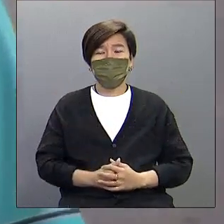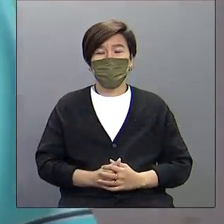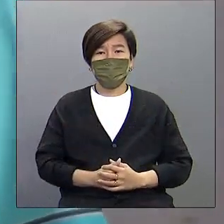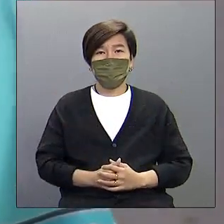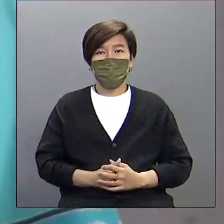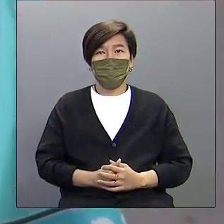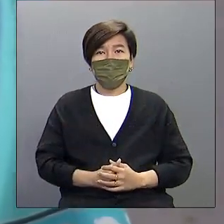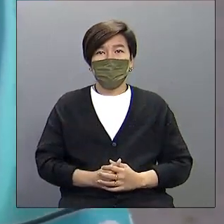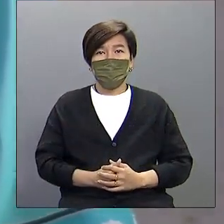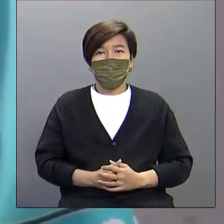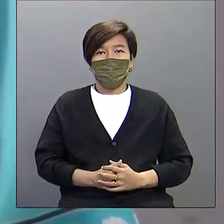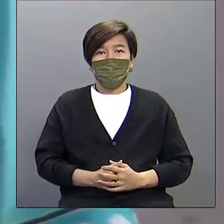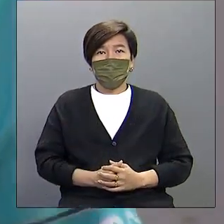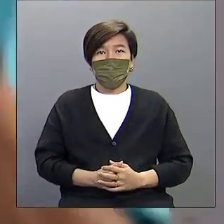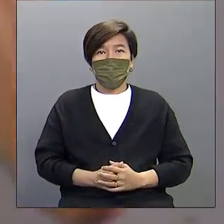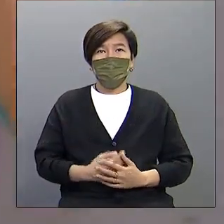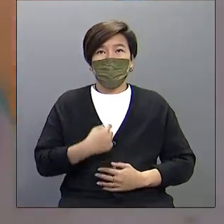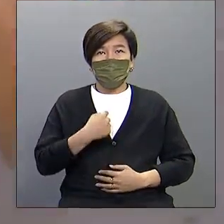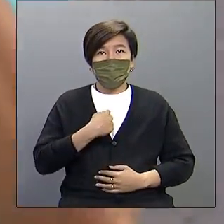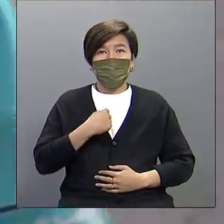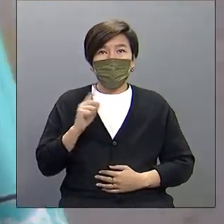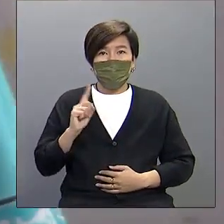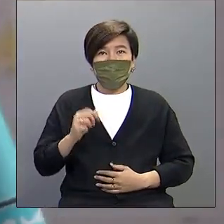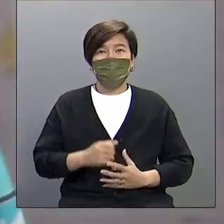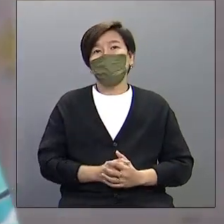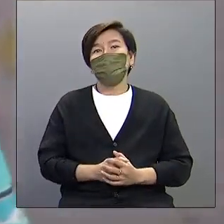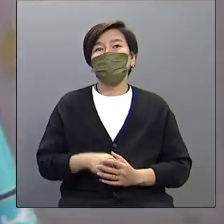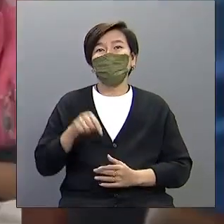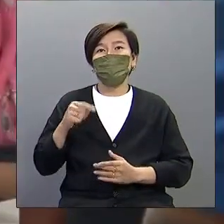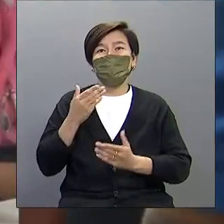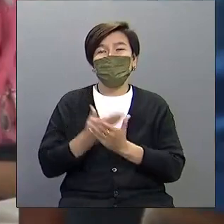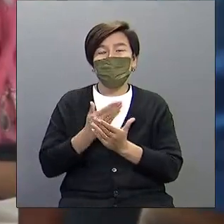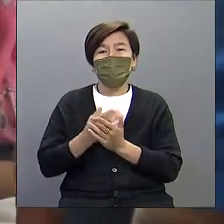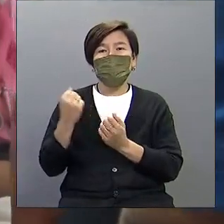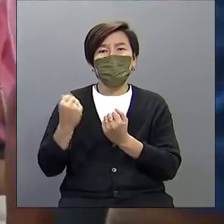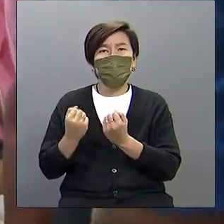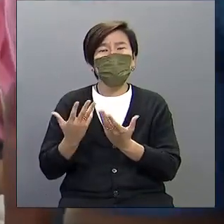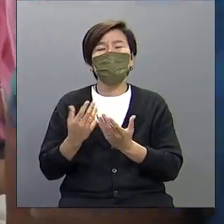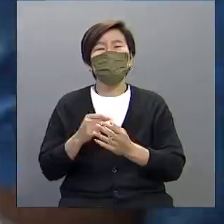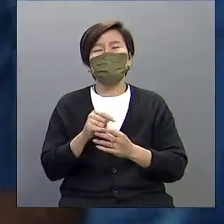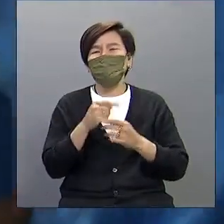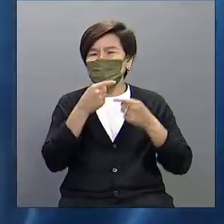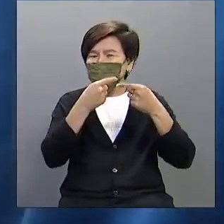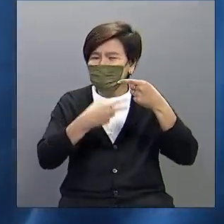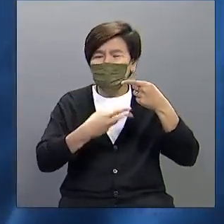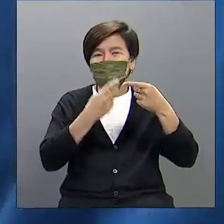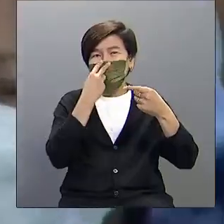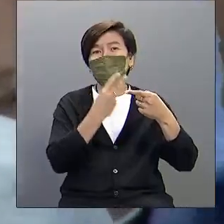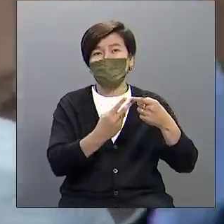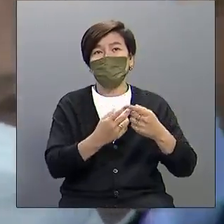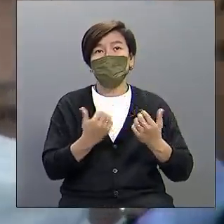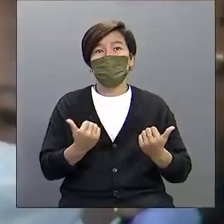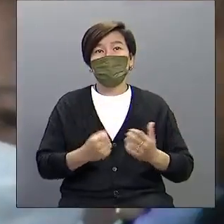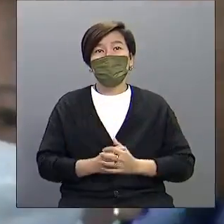เขาชี้มูลว่าผมไม่ได้เบี้ยค่ารถ และในฐานะรองหัวหน้าพรรคประชาธิปัตย์นายนิพ